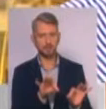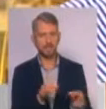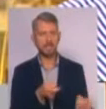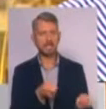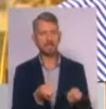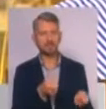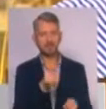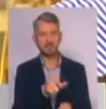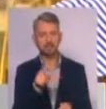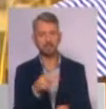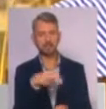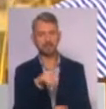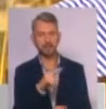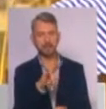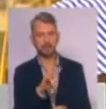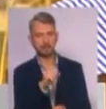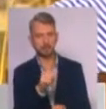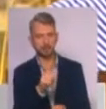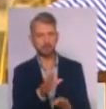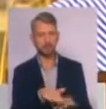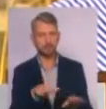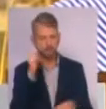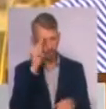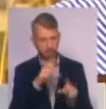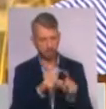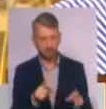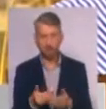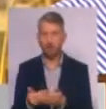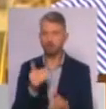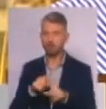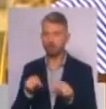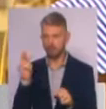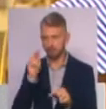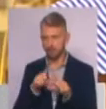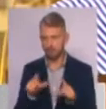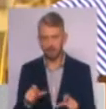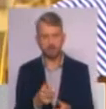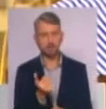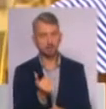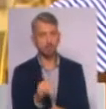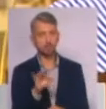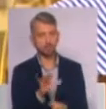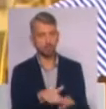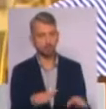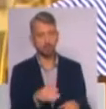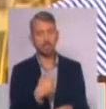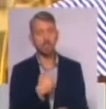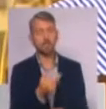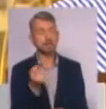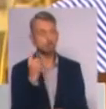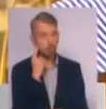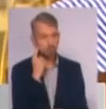керівників ДНЗ. Так, ну тут якраз була мова про дошкільний навчальний заклад. Так, про дошкільний навчальний заклад. Я вас